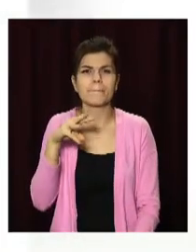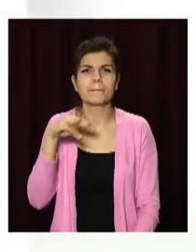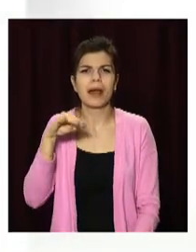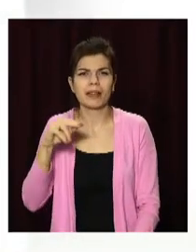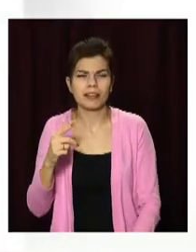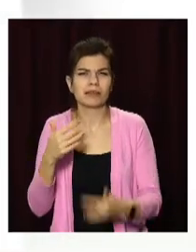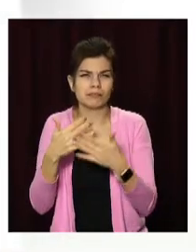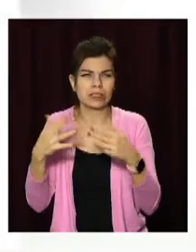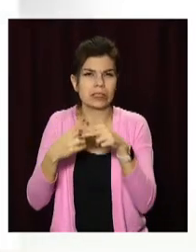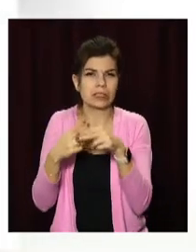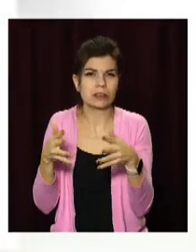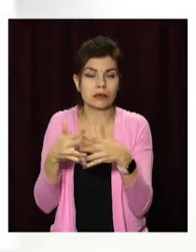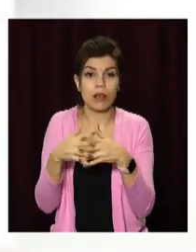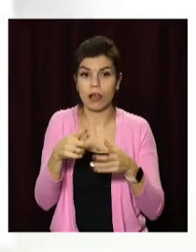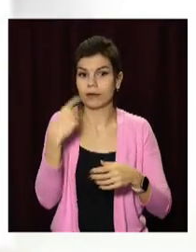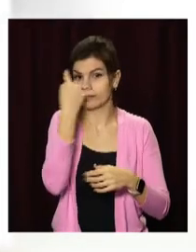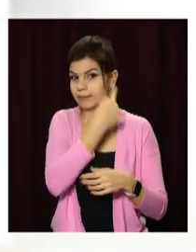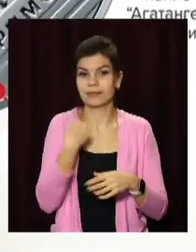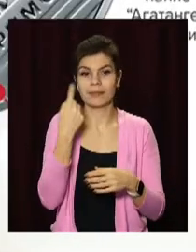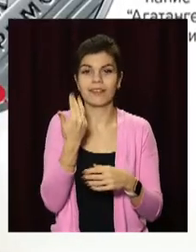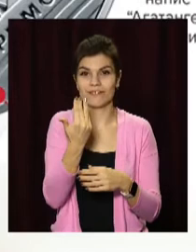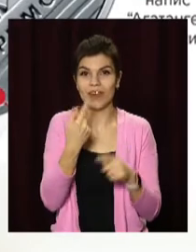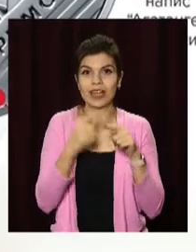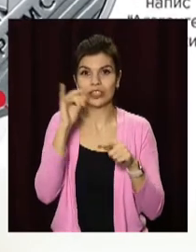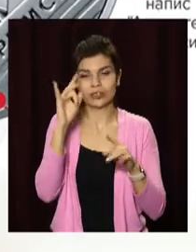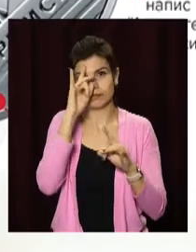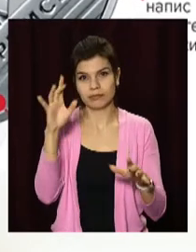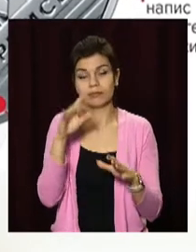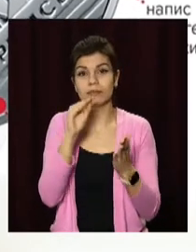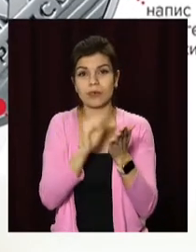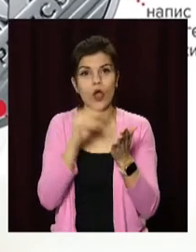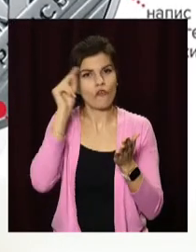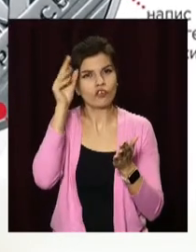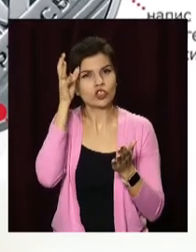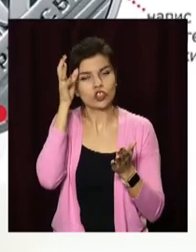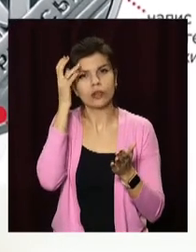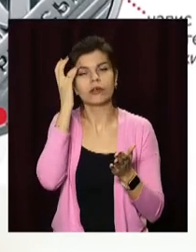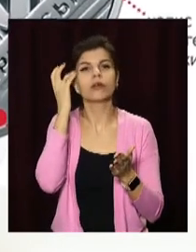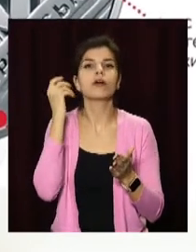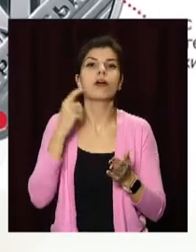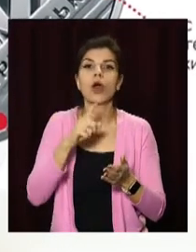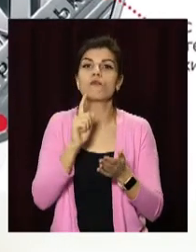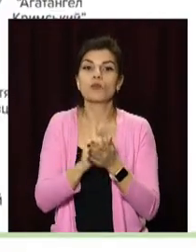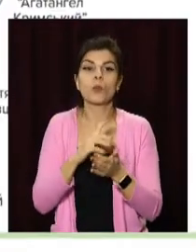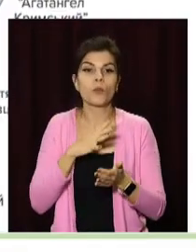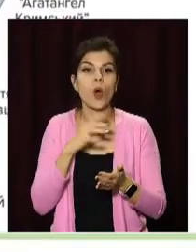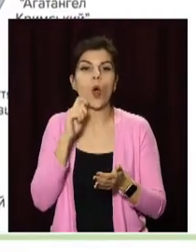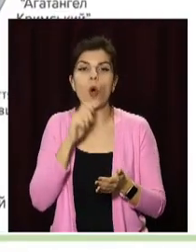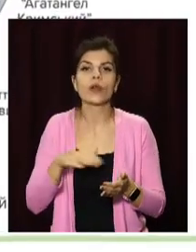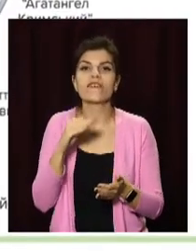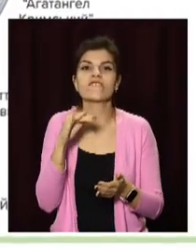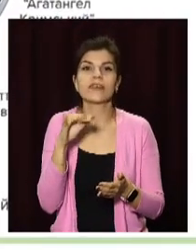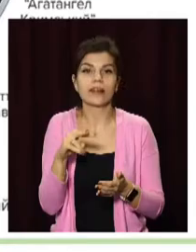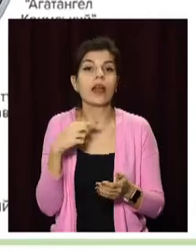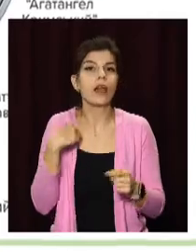аверсі монети зображений сам Агатангел Кримський, на реверсі – цитата вченого «Я зрозумів, що по винен бути українофілом, це